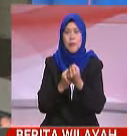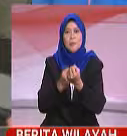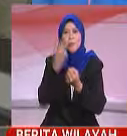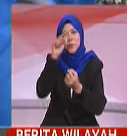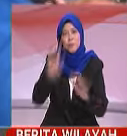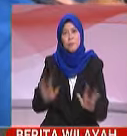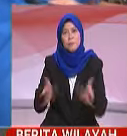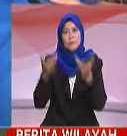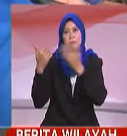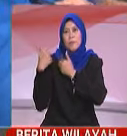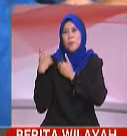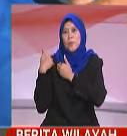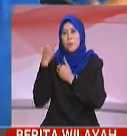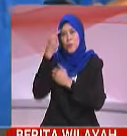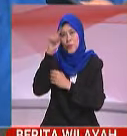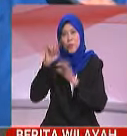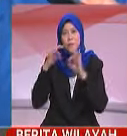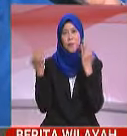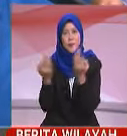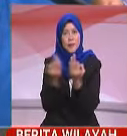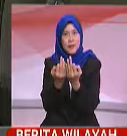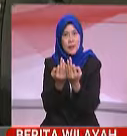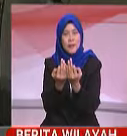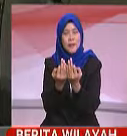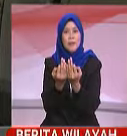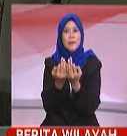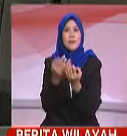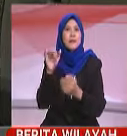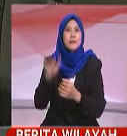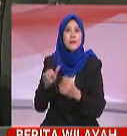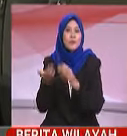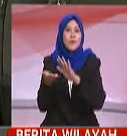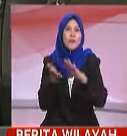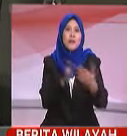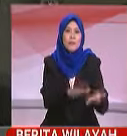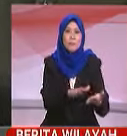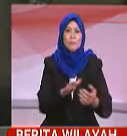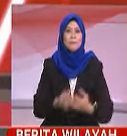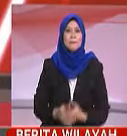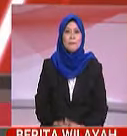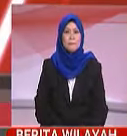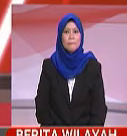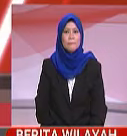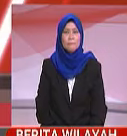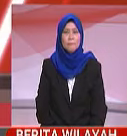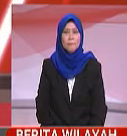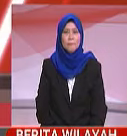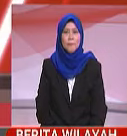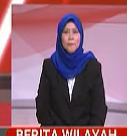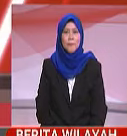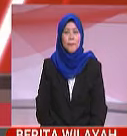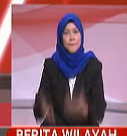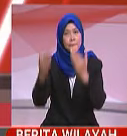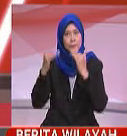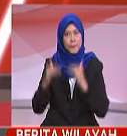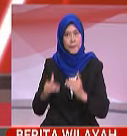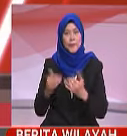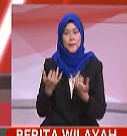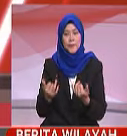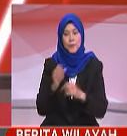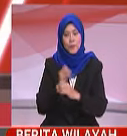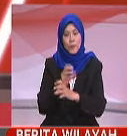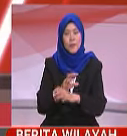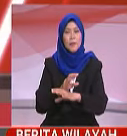meringankan beban terhadap waris waris yang telah kehilangan ahli keluarga ini pula usaha menjadikan